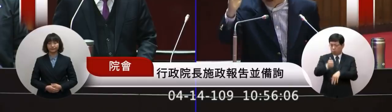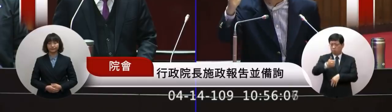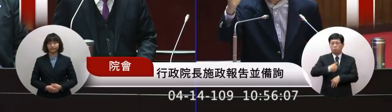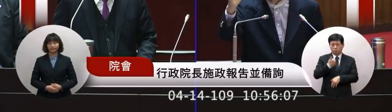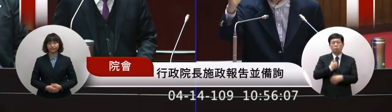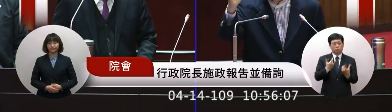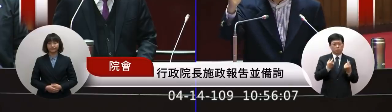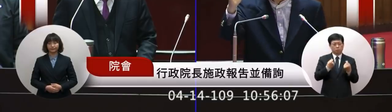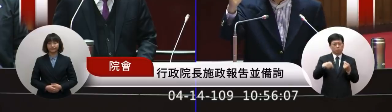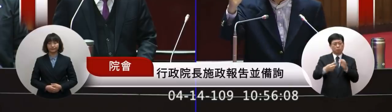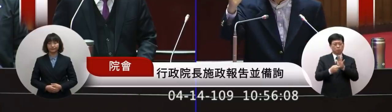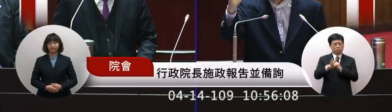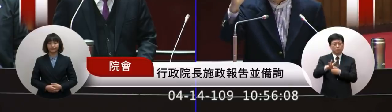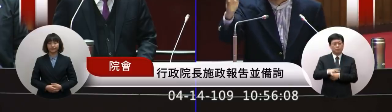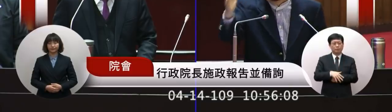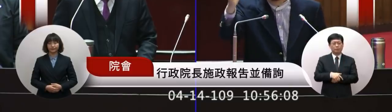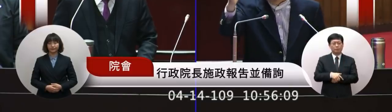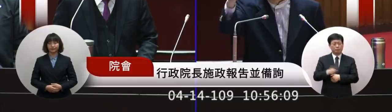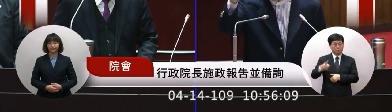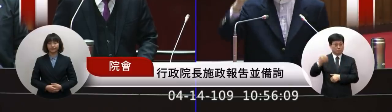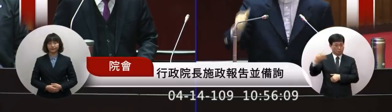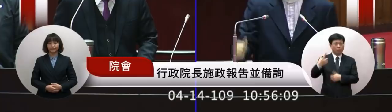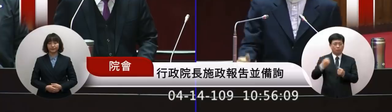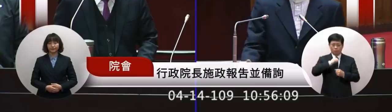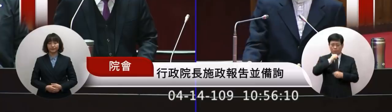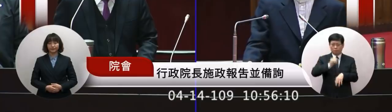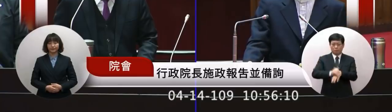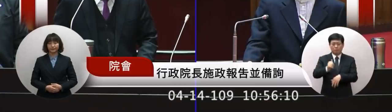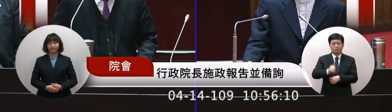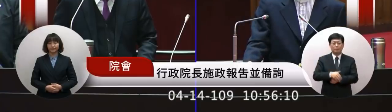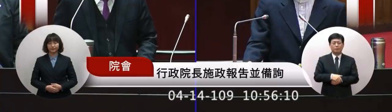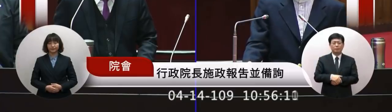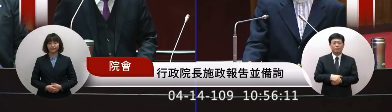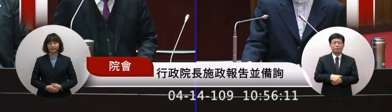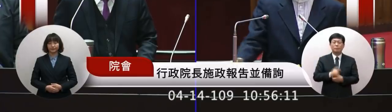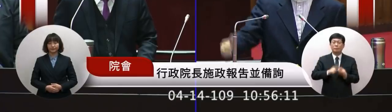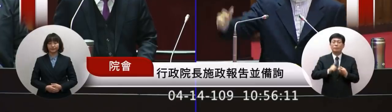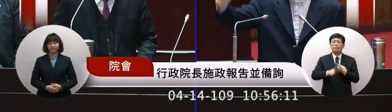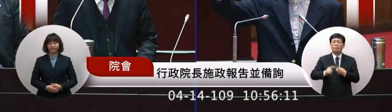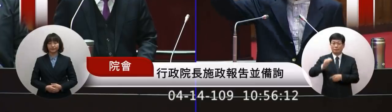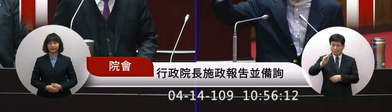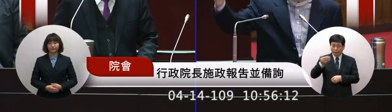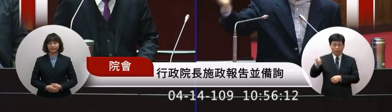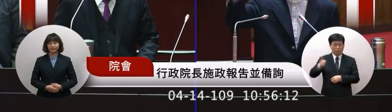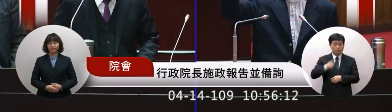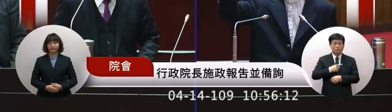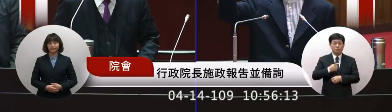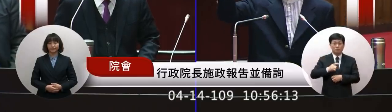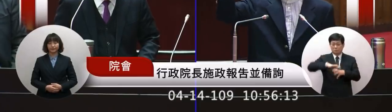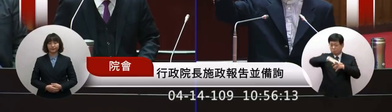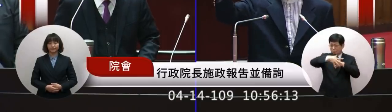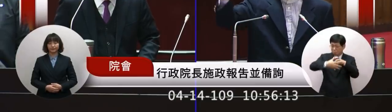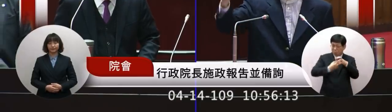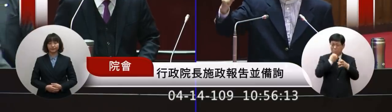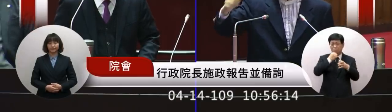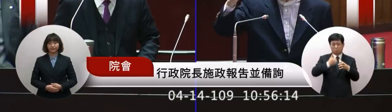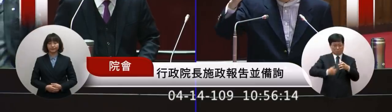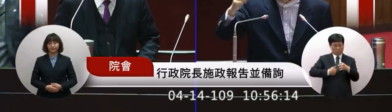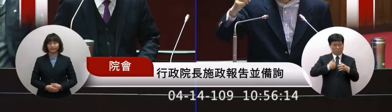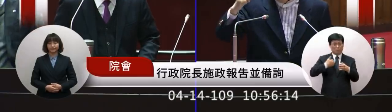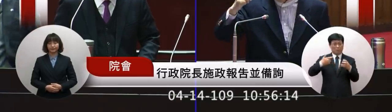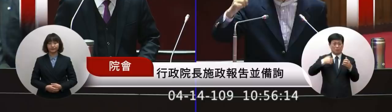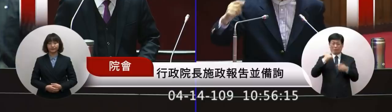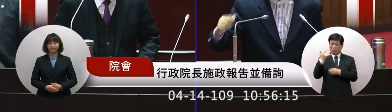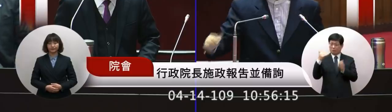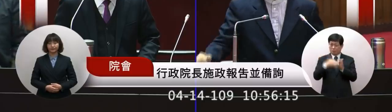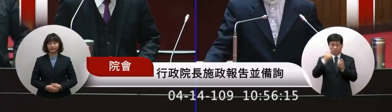伊嘛安尼讲。伊嘛讲台湾做真正，对不对？但是伊讲规世界、全世界都是